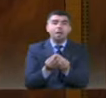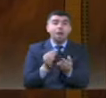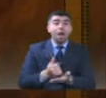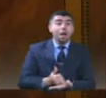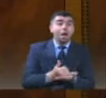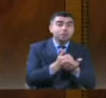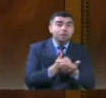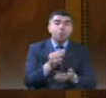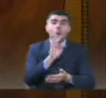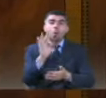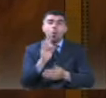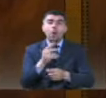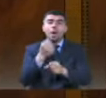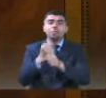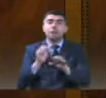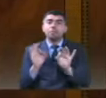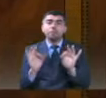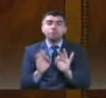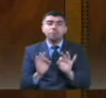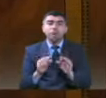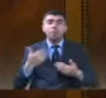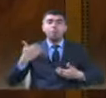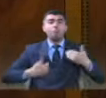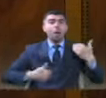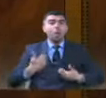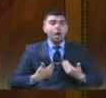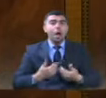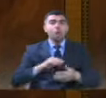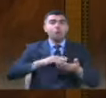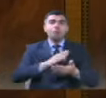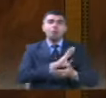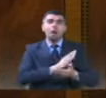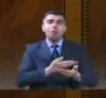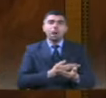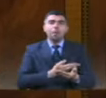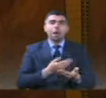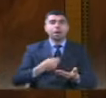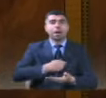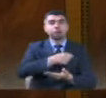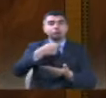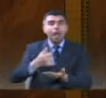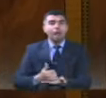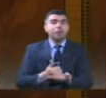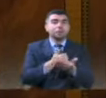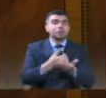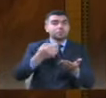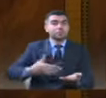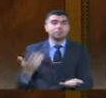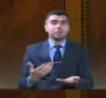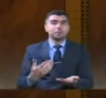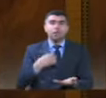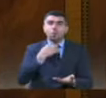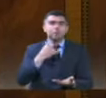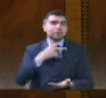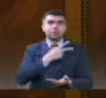عنده خوه معطل، عنده أخته معطلة، عنده معوق، أو لا كيخدم على والديه. لا يمكن أن تتعامل هذه